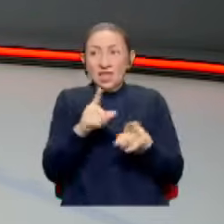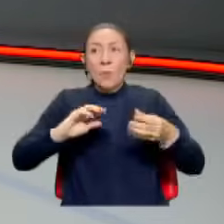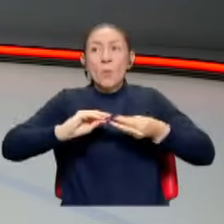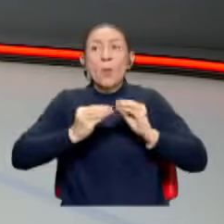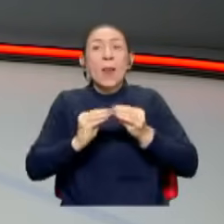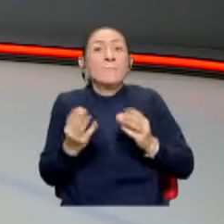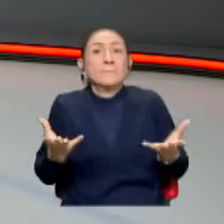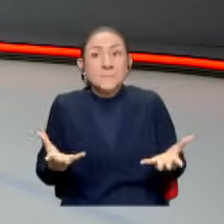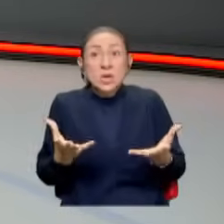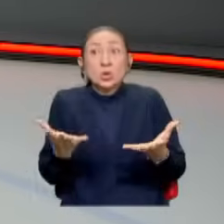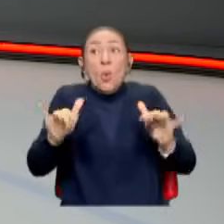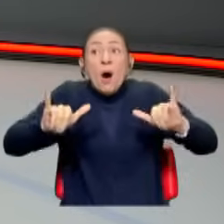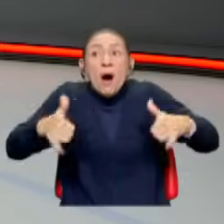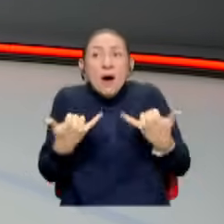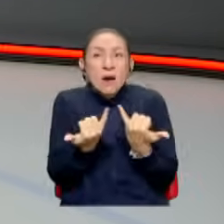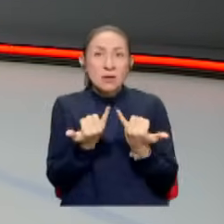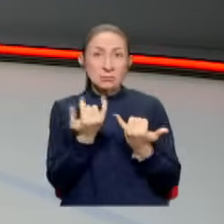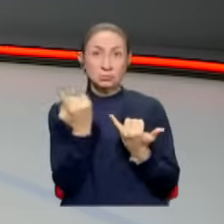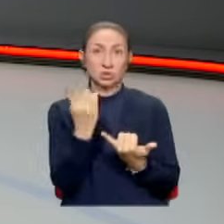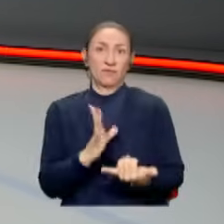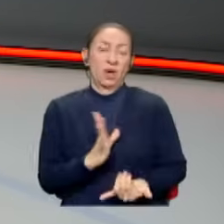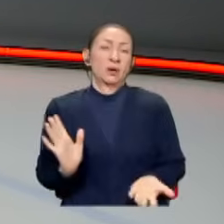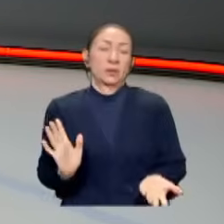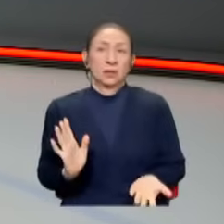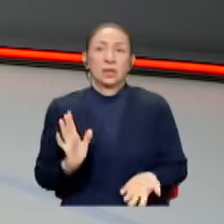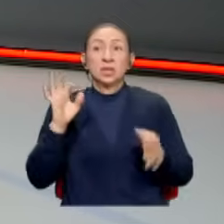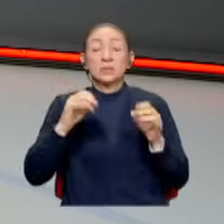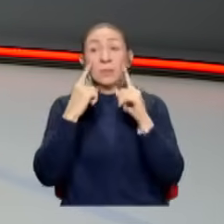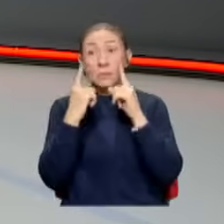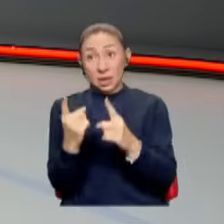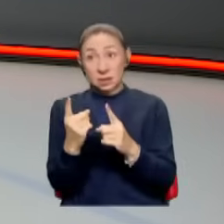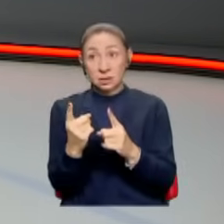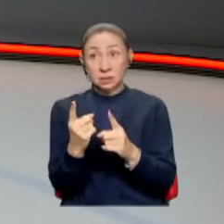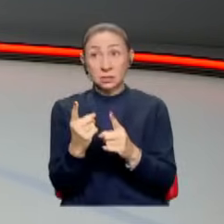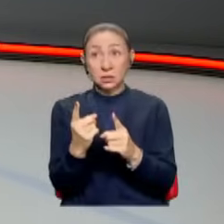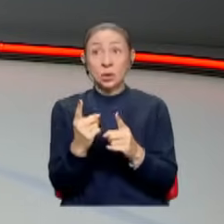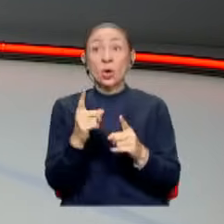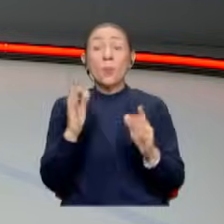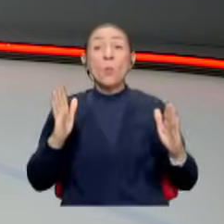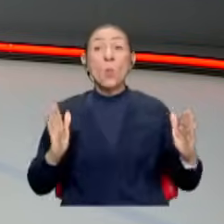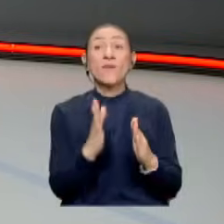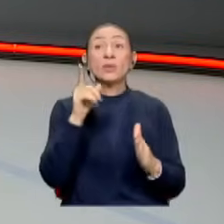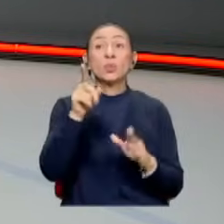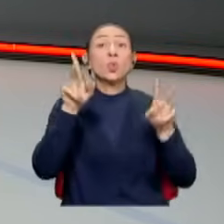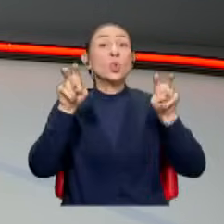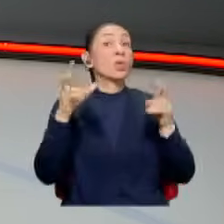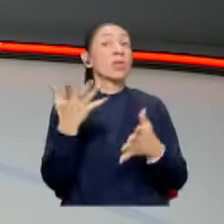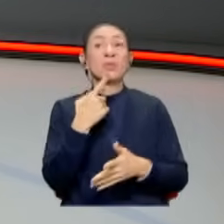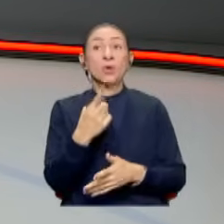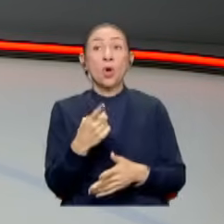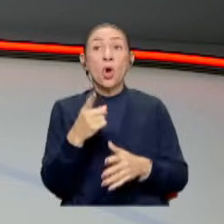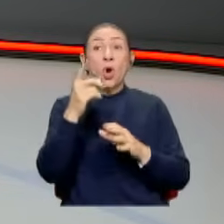krizi feci bir durum var şimdi bakın muhalefet bu konuda ne diyor